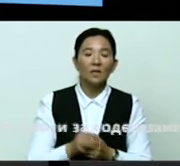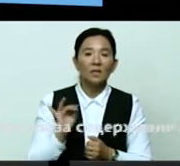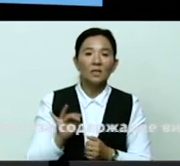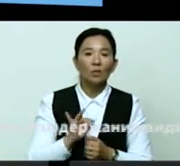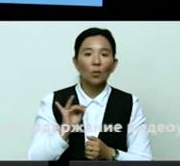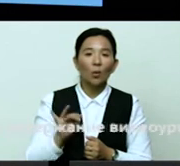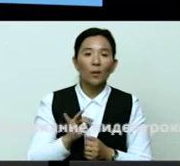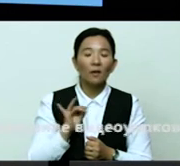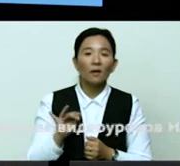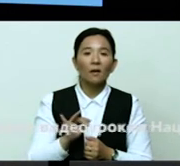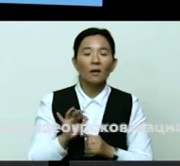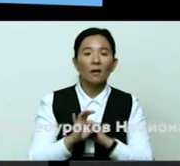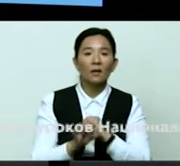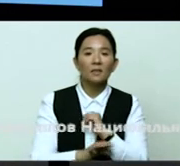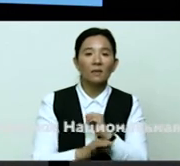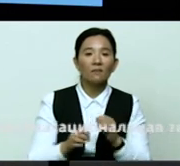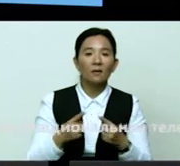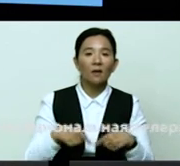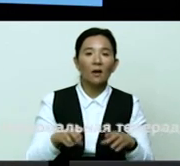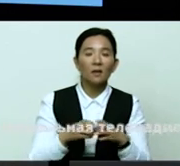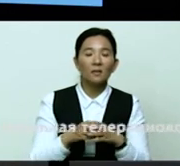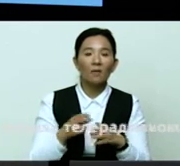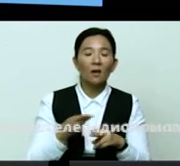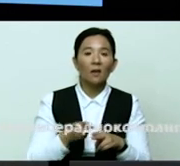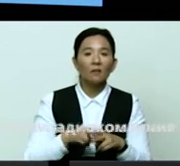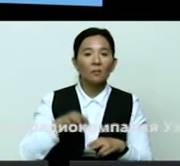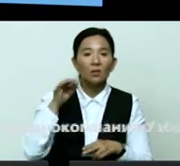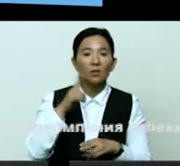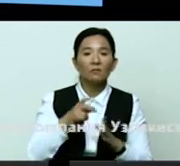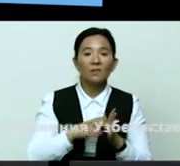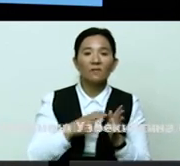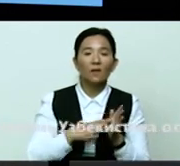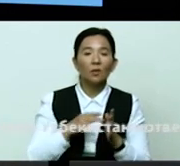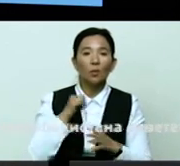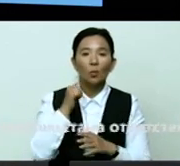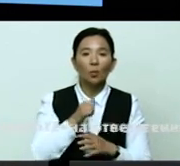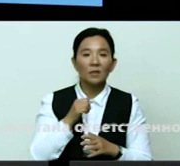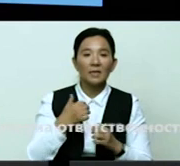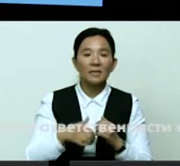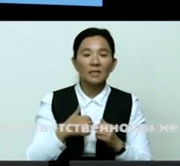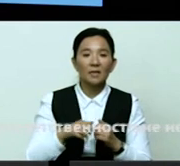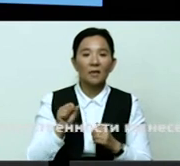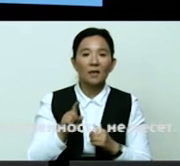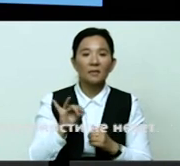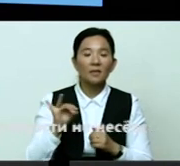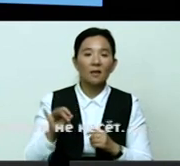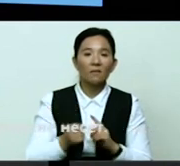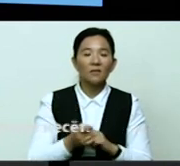история Коканского ханства. Вспоминаем, это 1709 год, в Средней